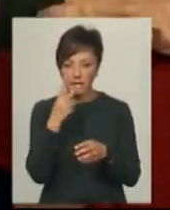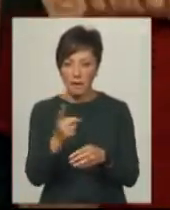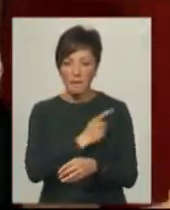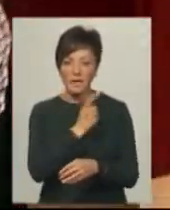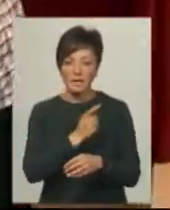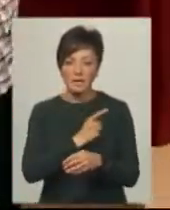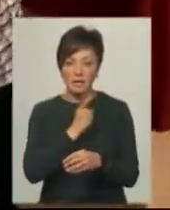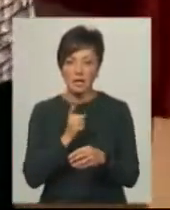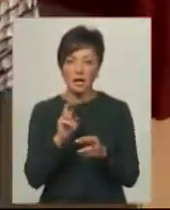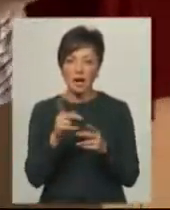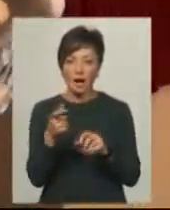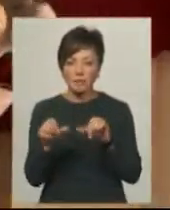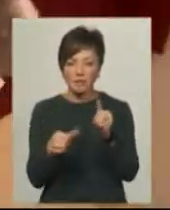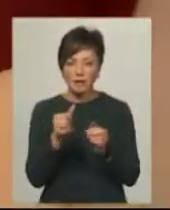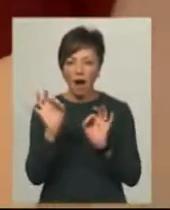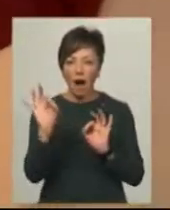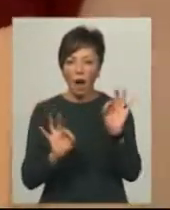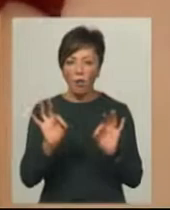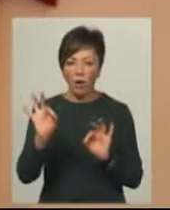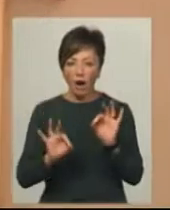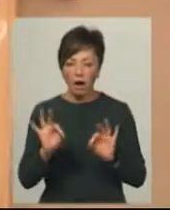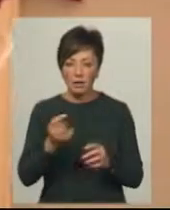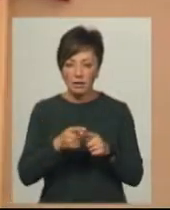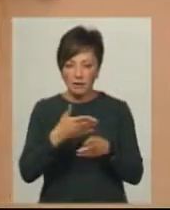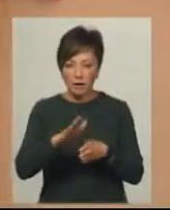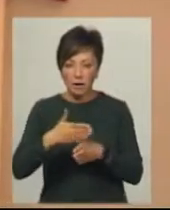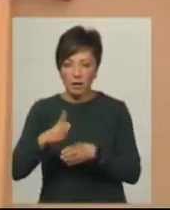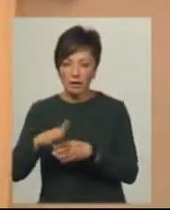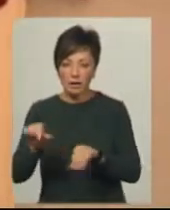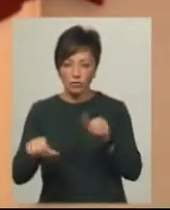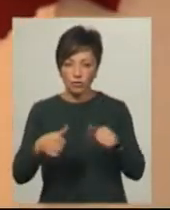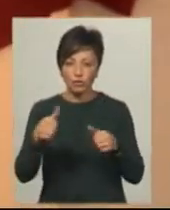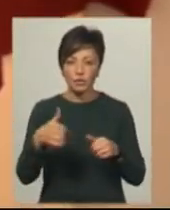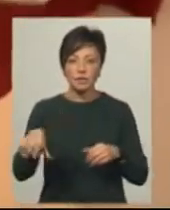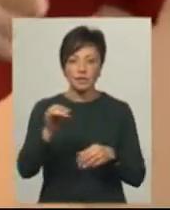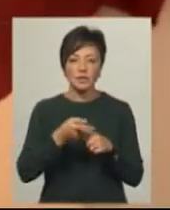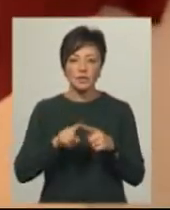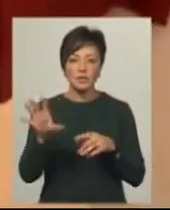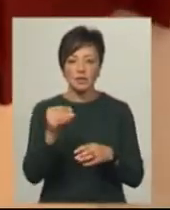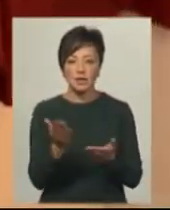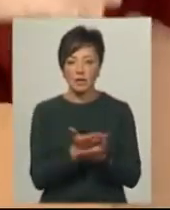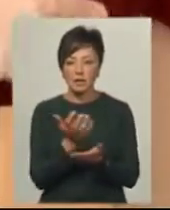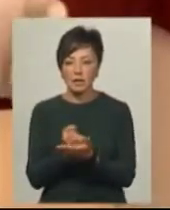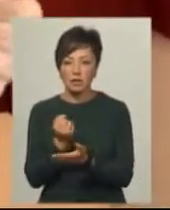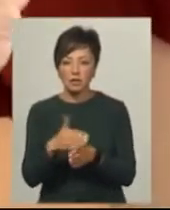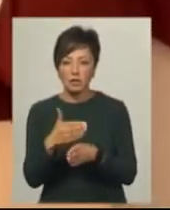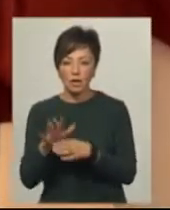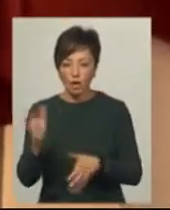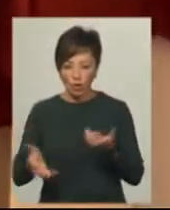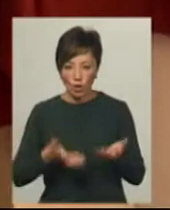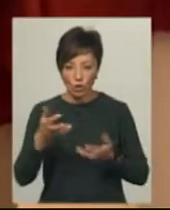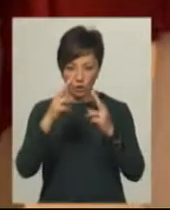майстри, як ажурно, акуратно вирізали ці фрагменти. Всі ці знайдені деталі, наші археологічні